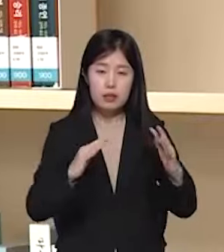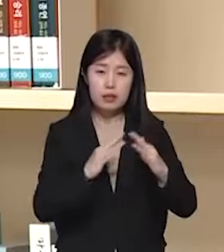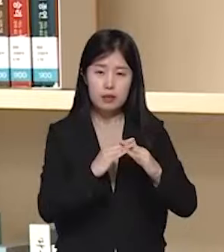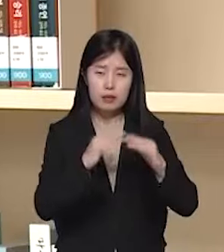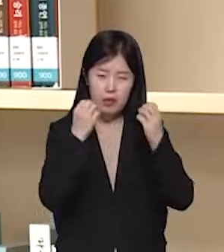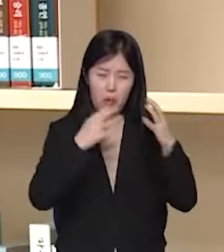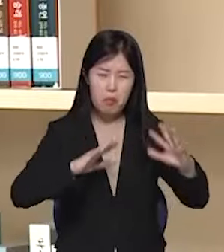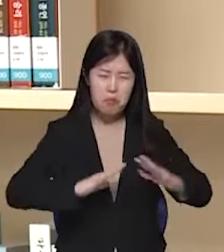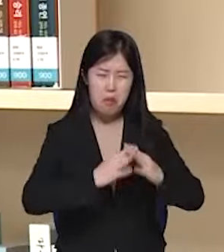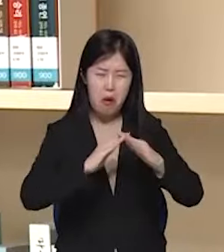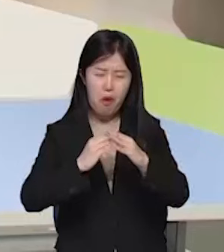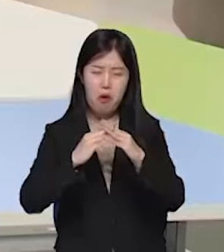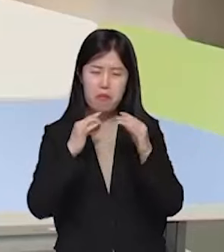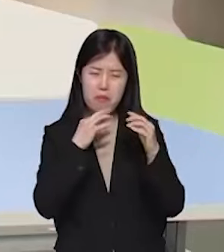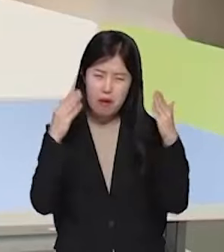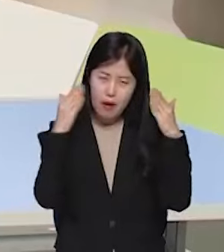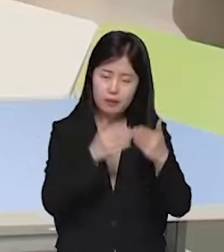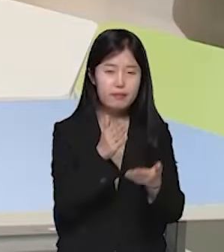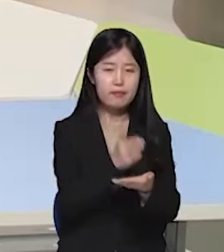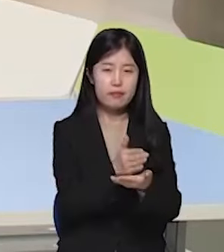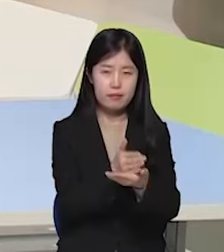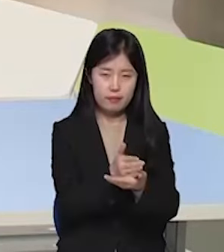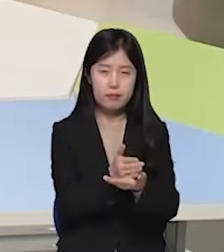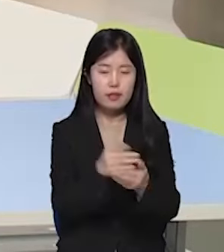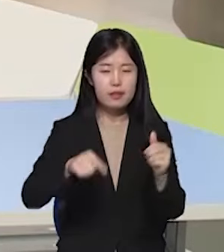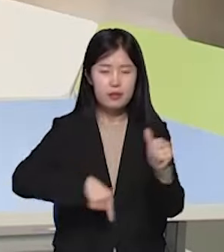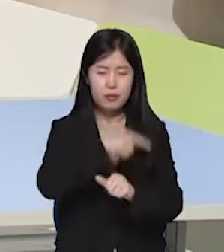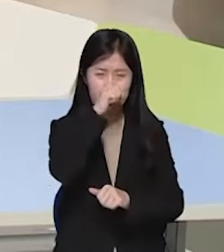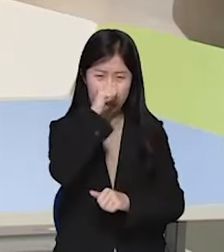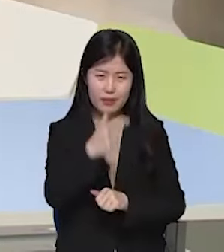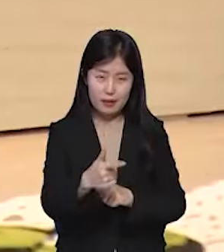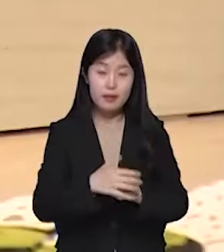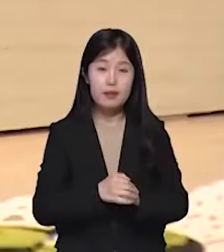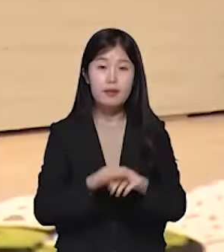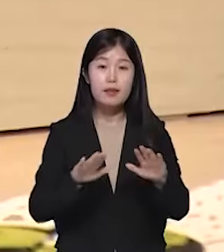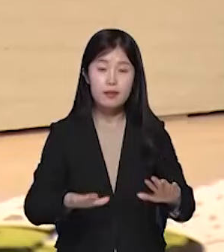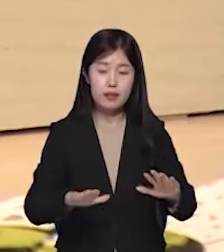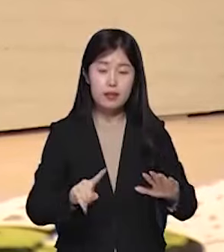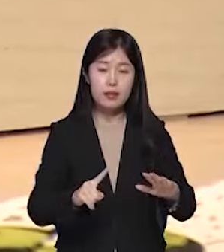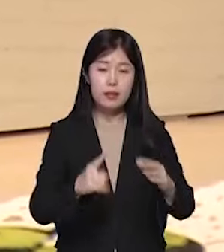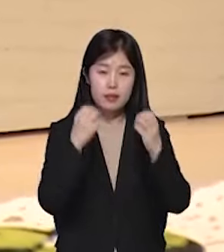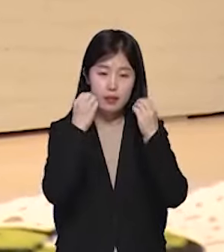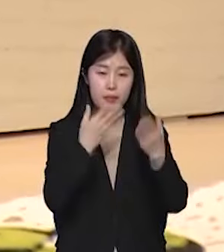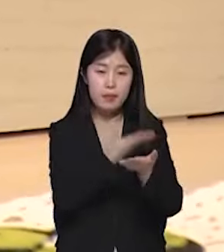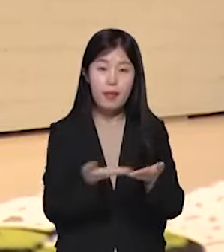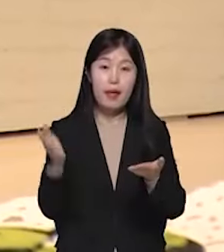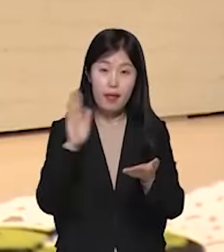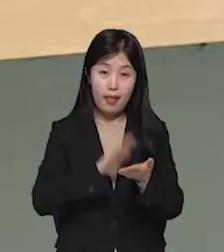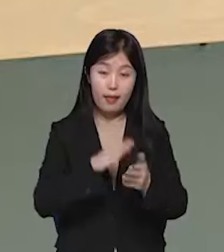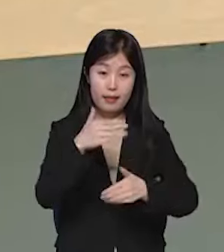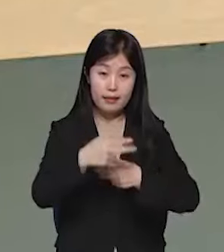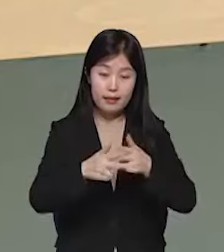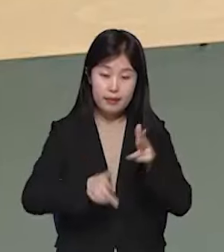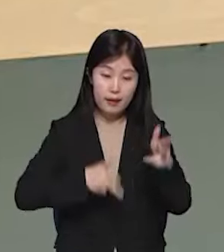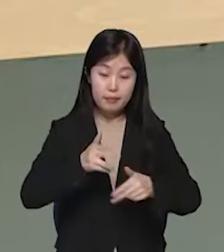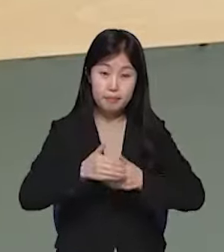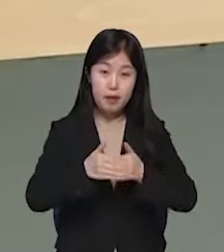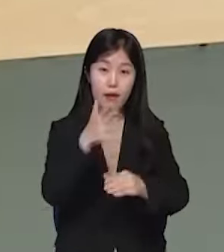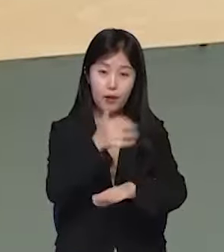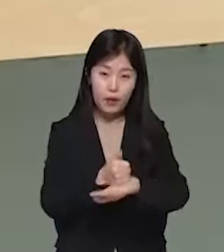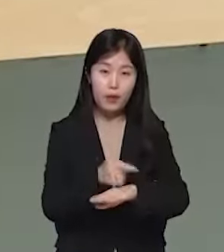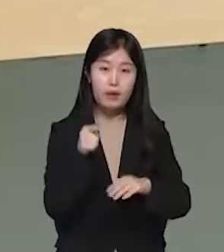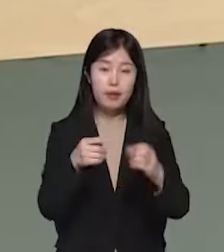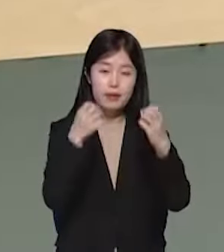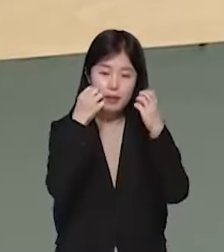열악한 주거 환경에 놓였던 공공임대 아파트. LH의 주거 환경 개선 사업이 진행되면서 공공임대